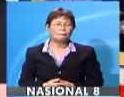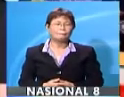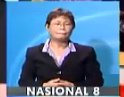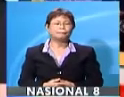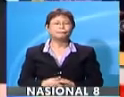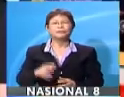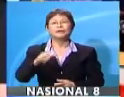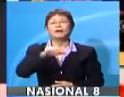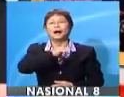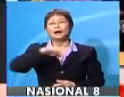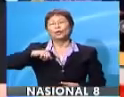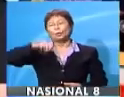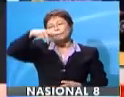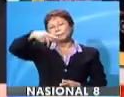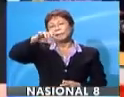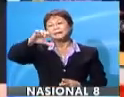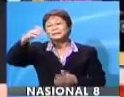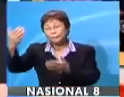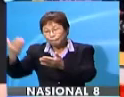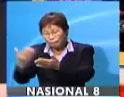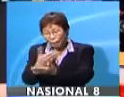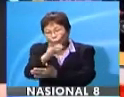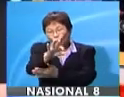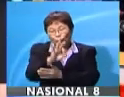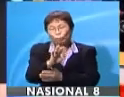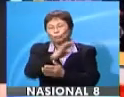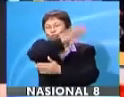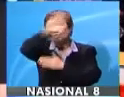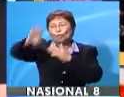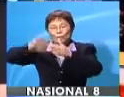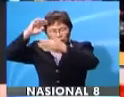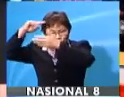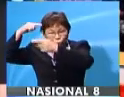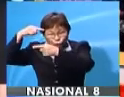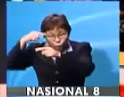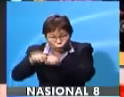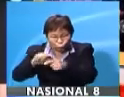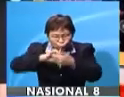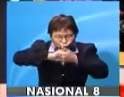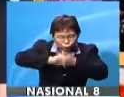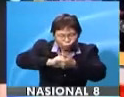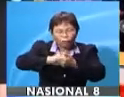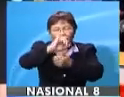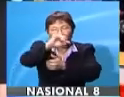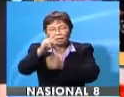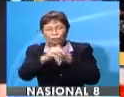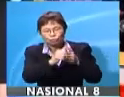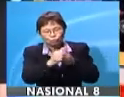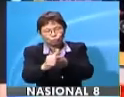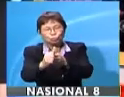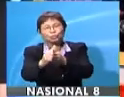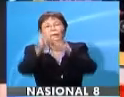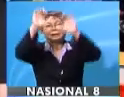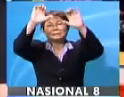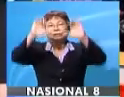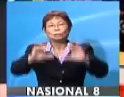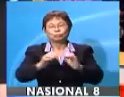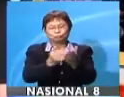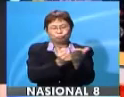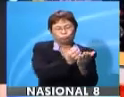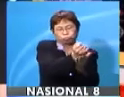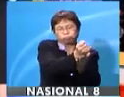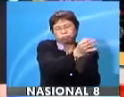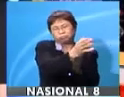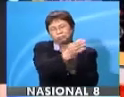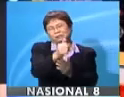Sementara itu, anggota PAC yang baharu dilantik sepakat agar jawatankuasa itu terus diterajui secara lebih telus